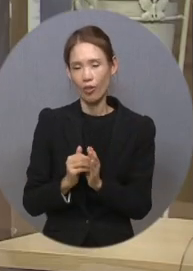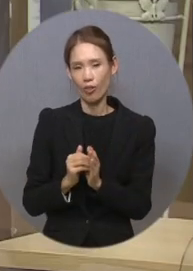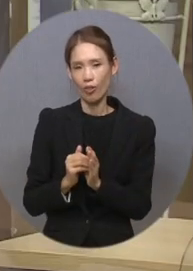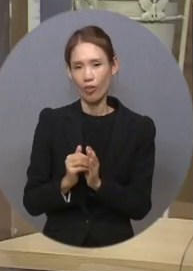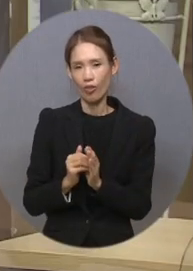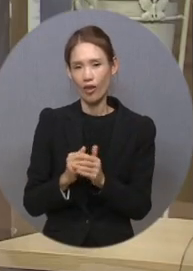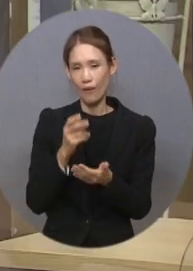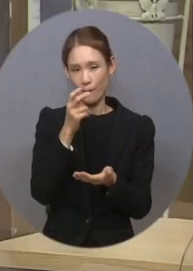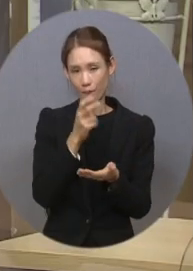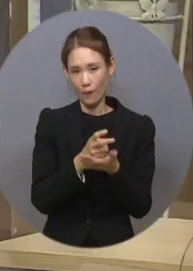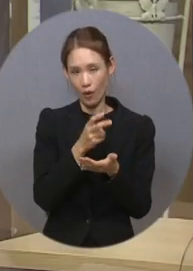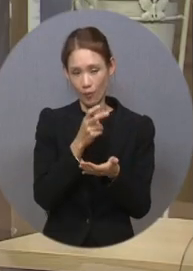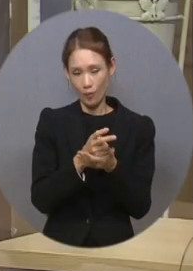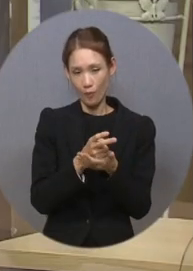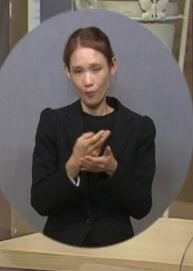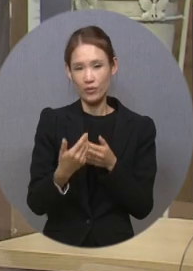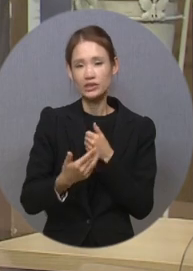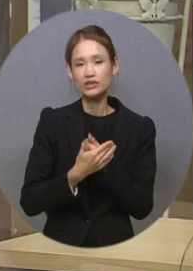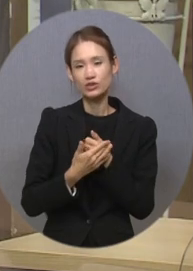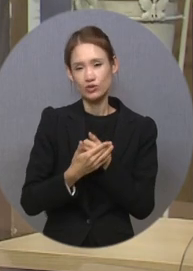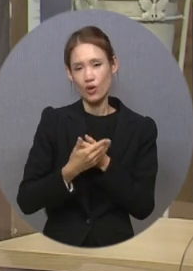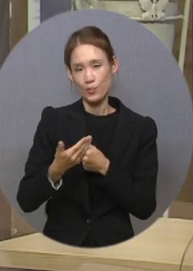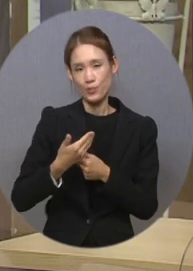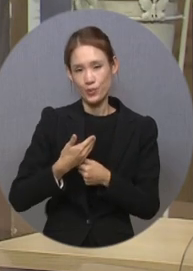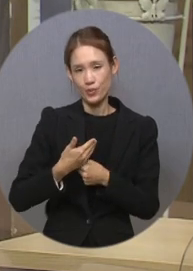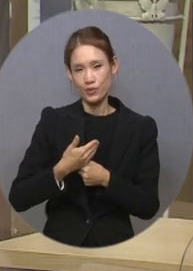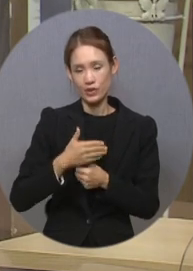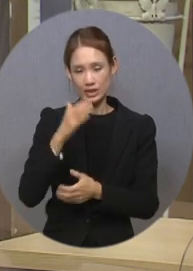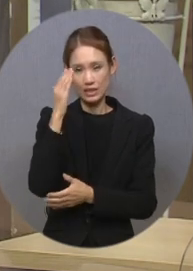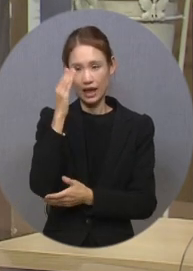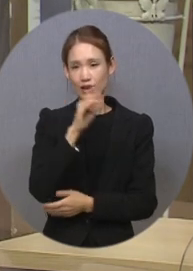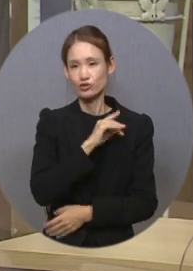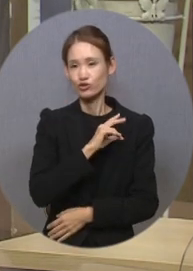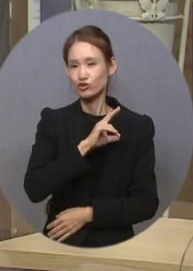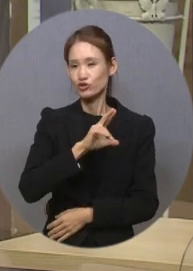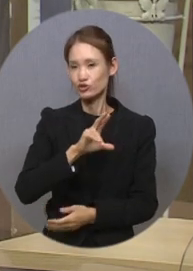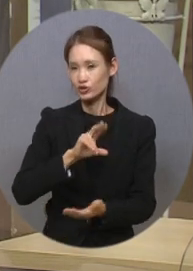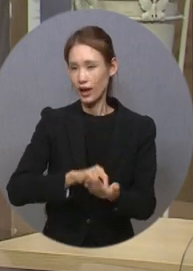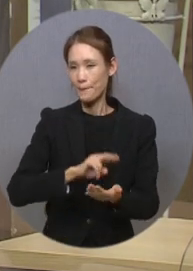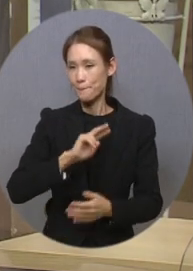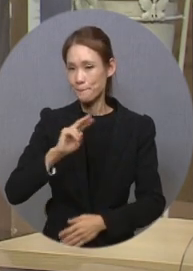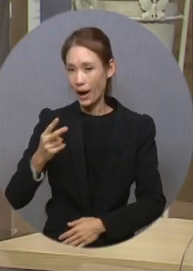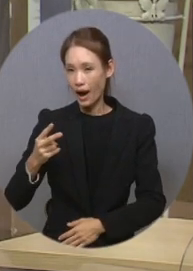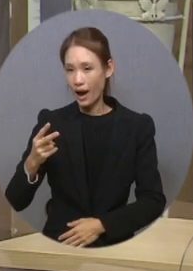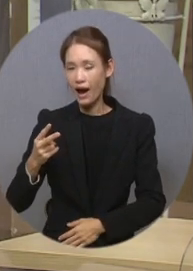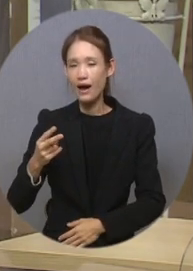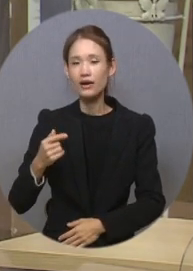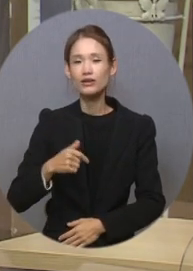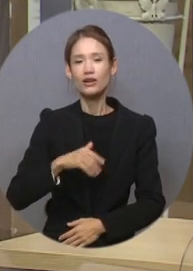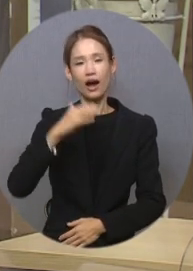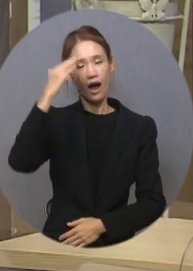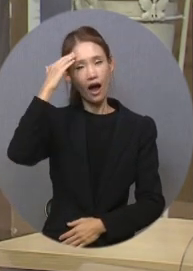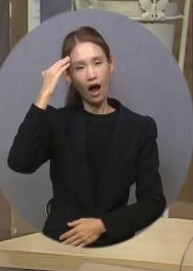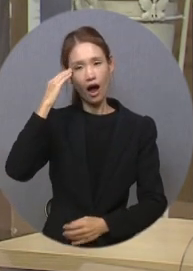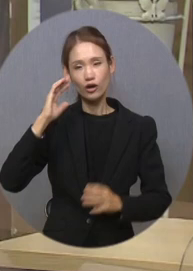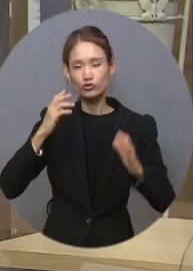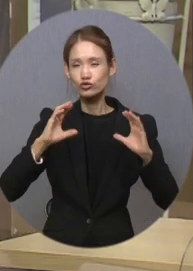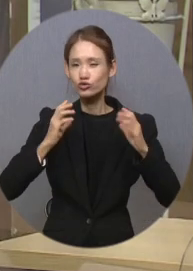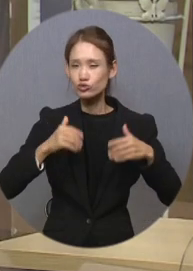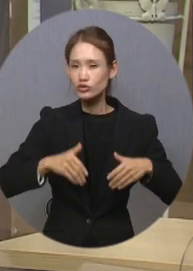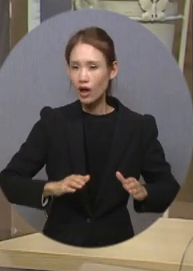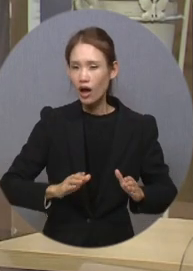예, 법적으로도 지원이 이루어지고 있고 또 이제 이야기 주제를 좀 바꿔서 사실 현재 우리나라의 출산율이 굉장히